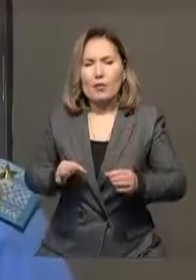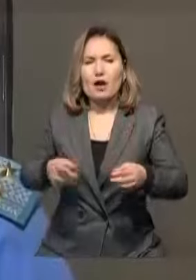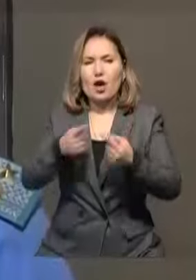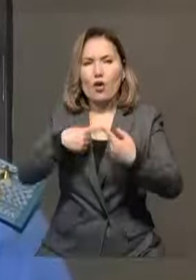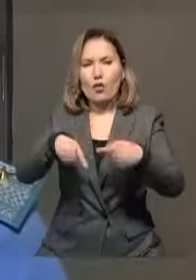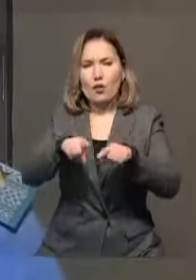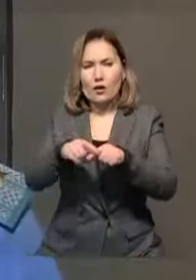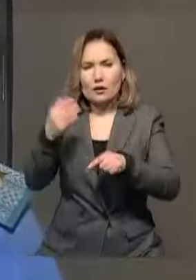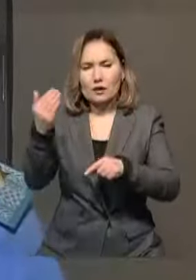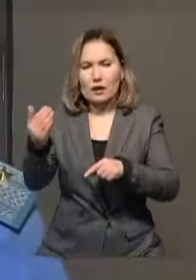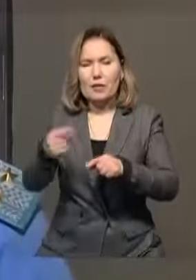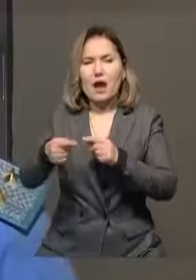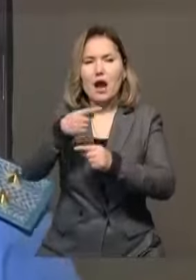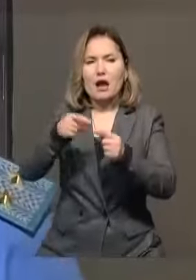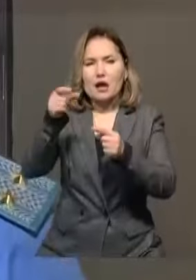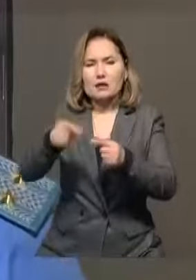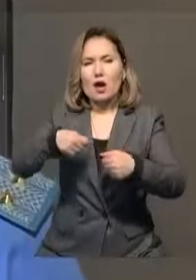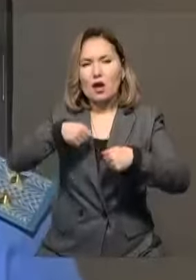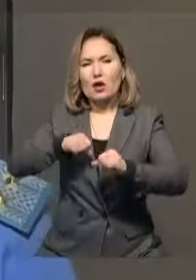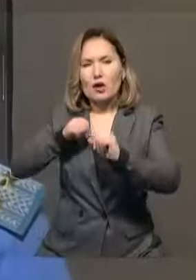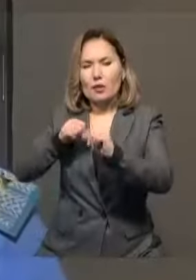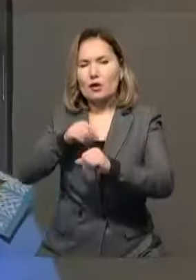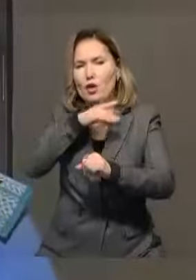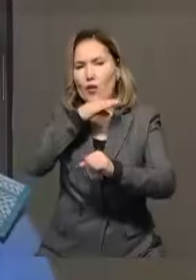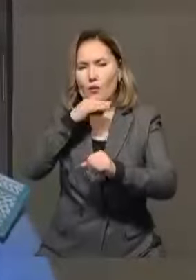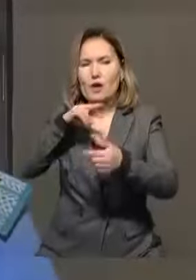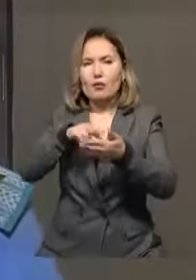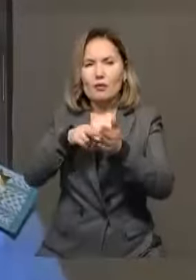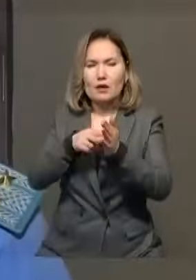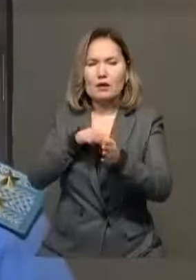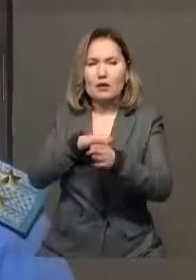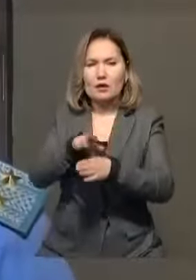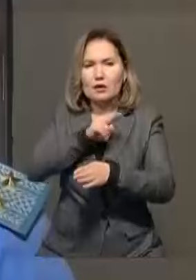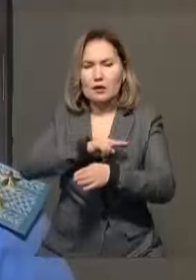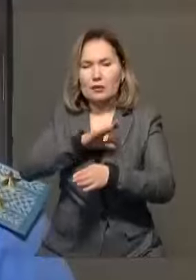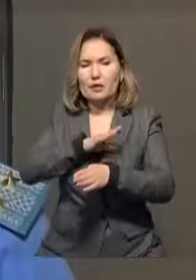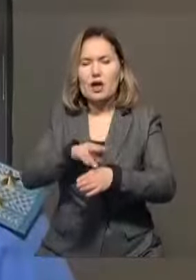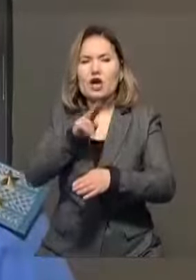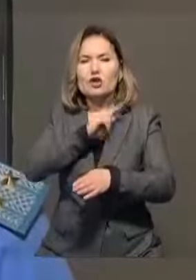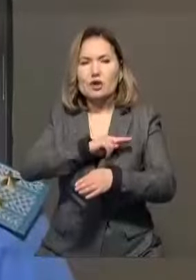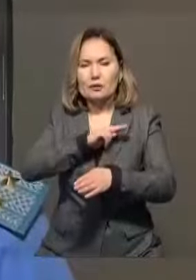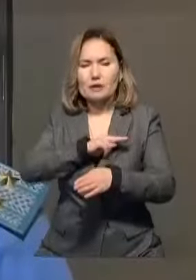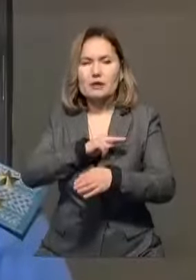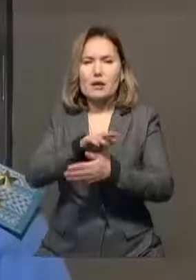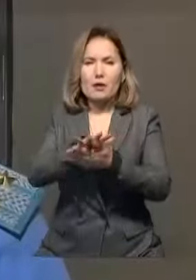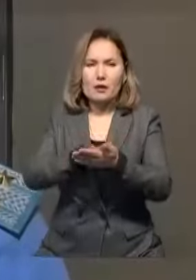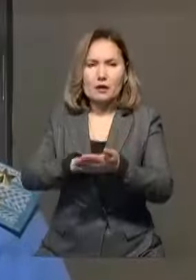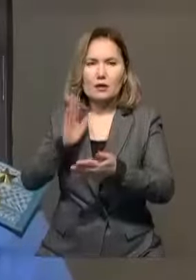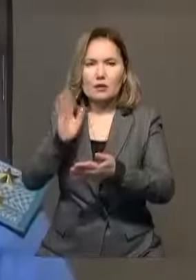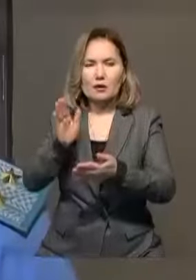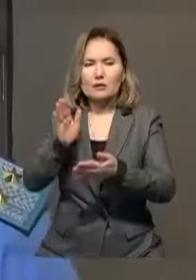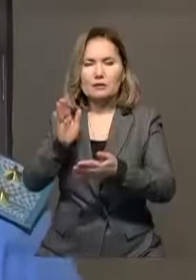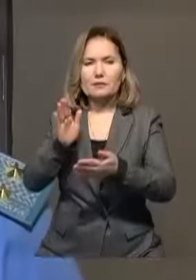органдарымен кәсіпкерлердің құқықтарын қорғау бойынша бір қатар шаралар қабылдауда, және бұл жұмысты біз бұл бағытта жалғастыратын боламыз.